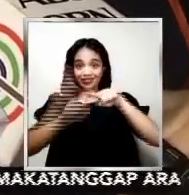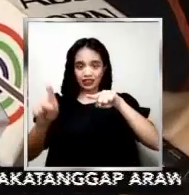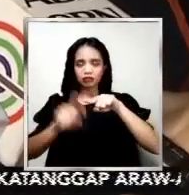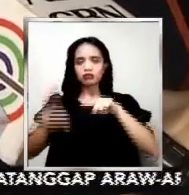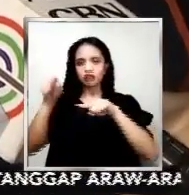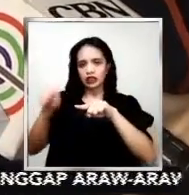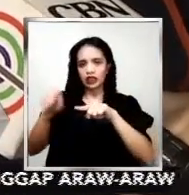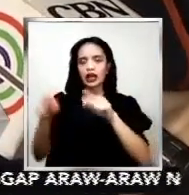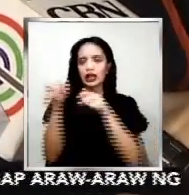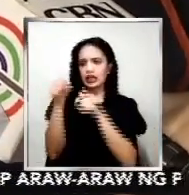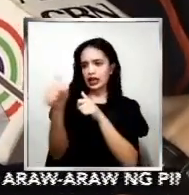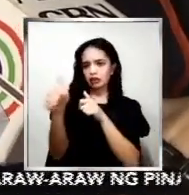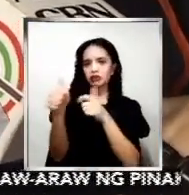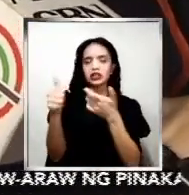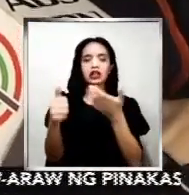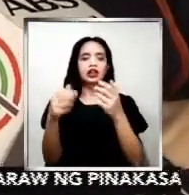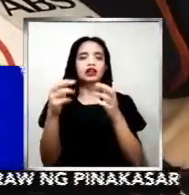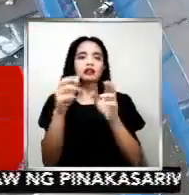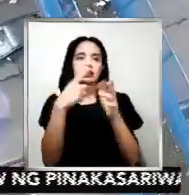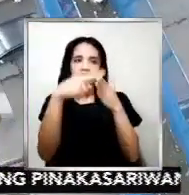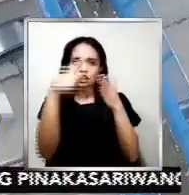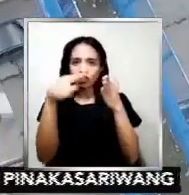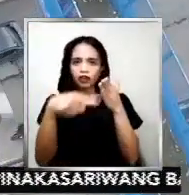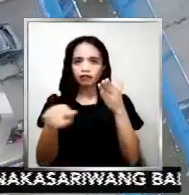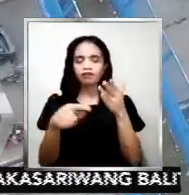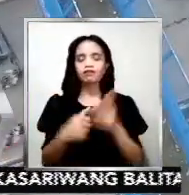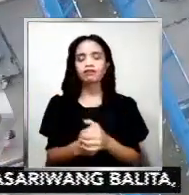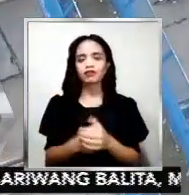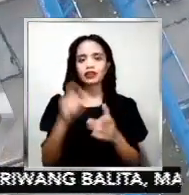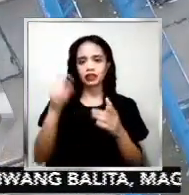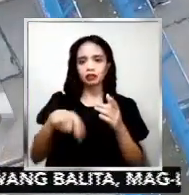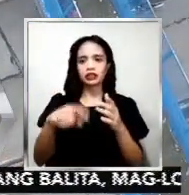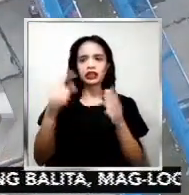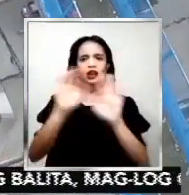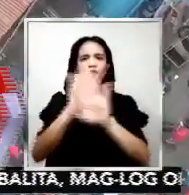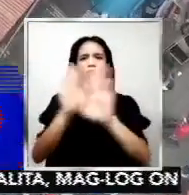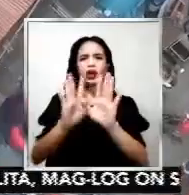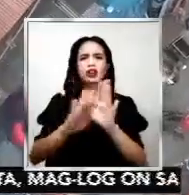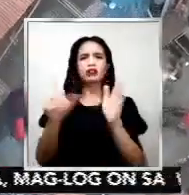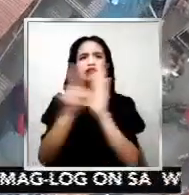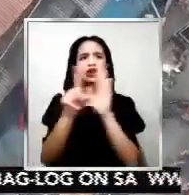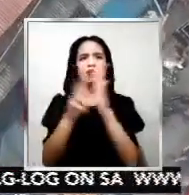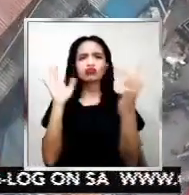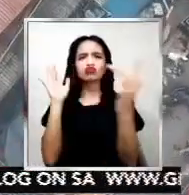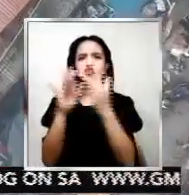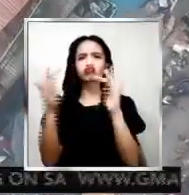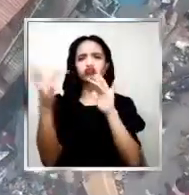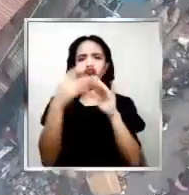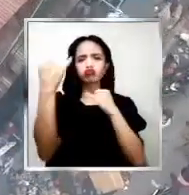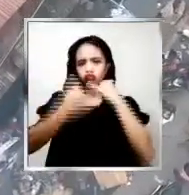ng mga illegal connection po. Mai Bermudez, Nakatutok, 24 Oras.